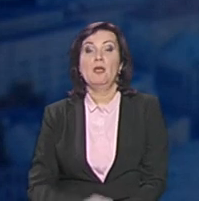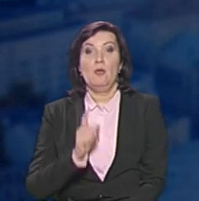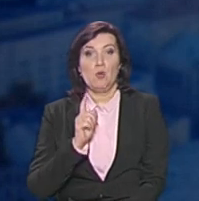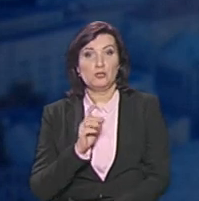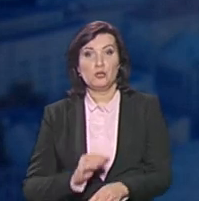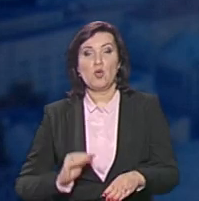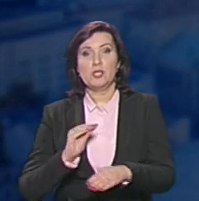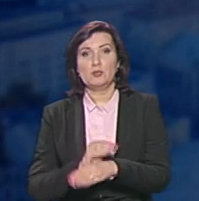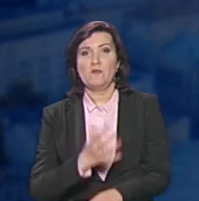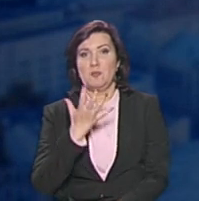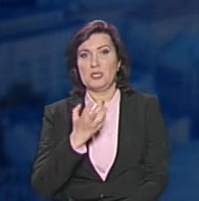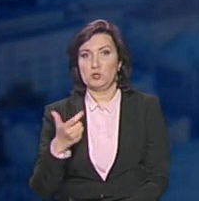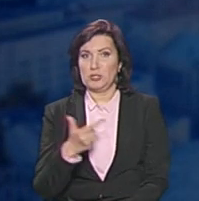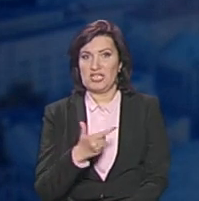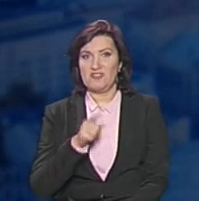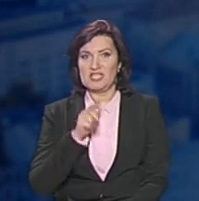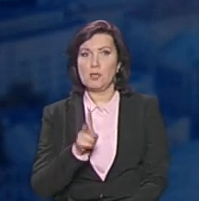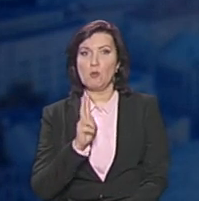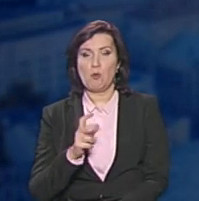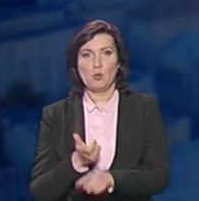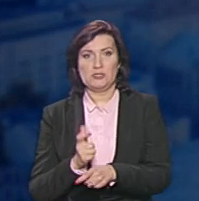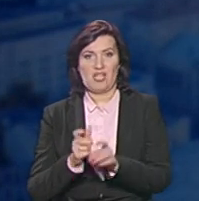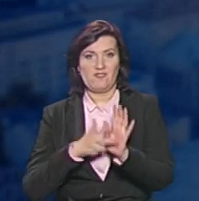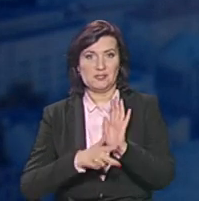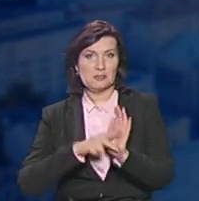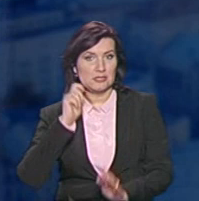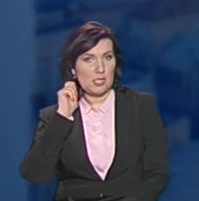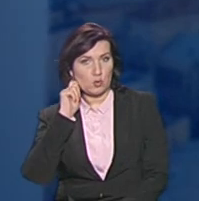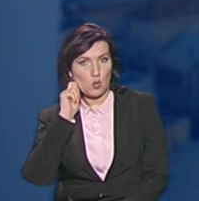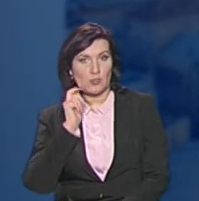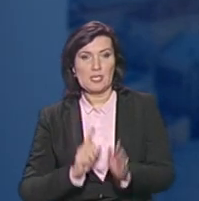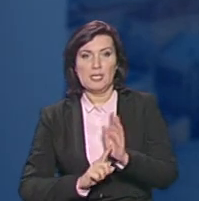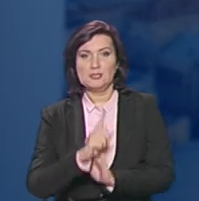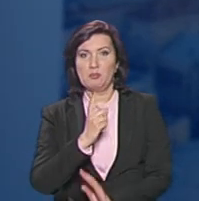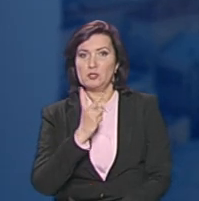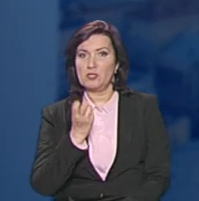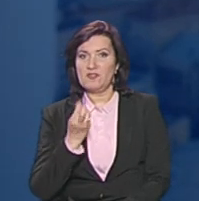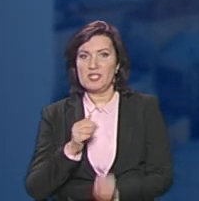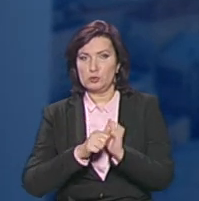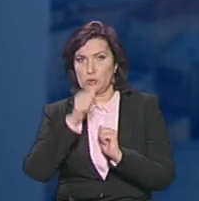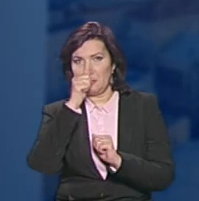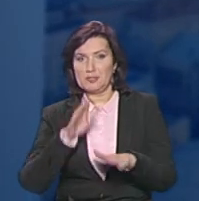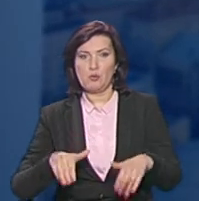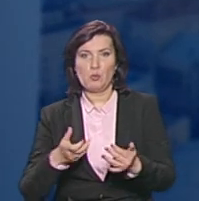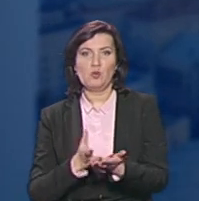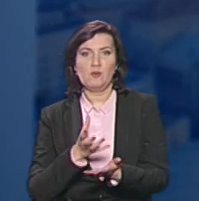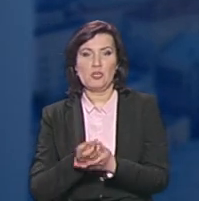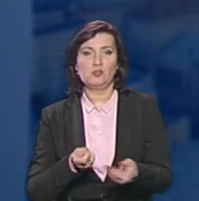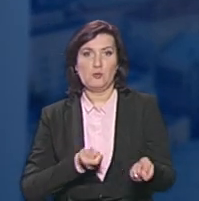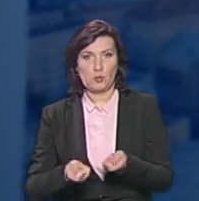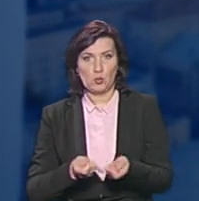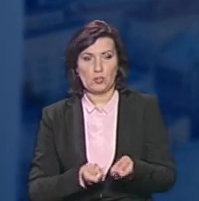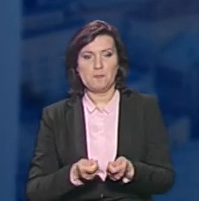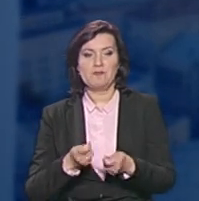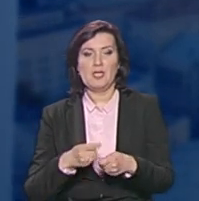Отже, додаткові 500 гривень тим, кому за 80 років, з 1 квітня щомісяця пропонує виплачувати уряд.